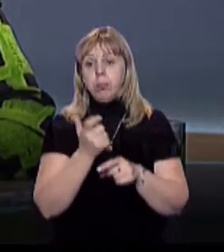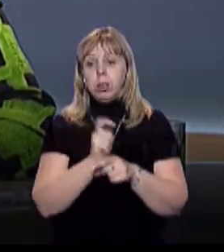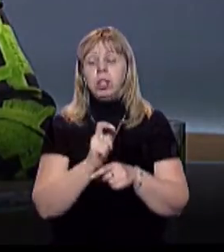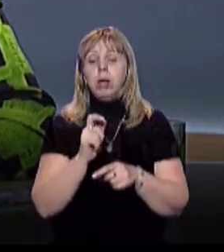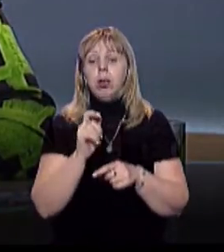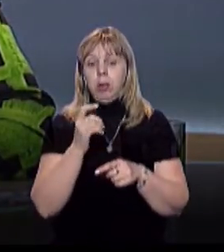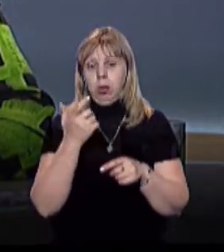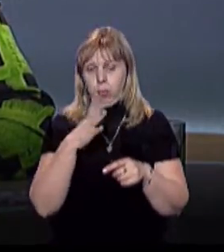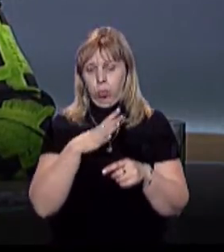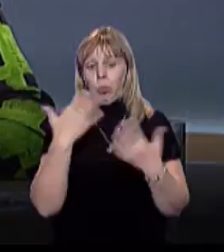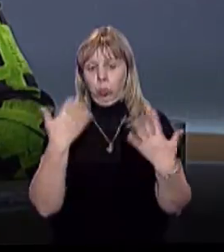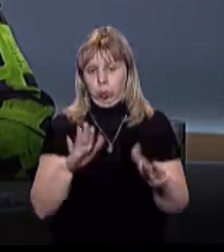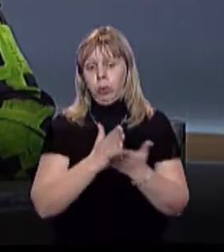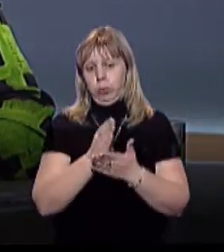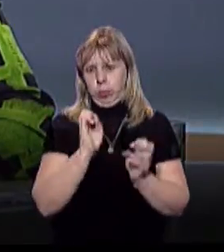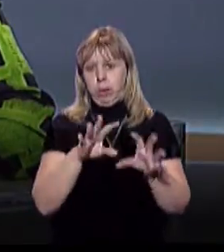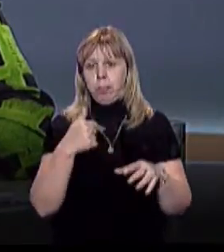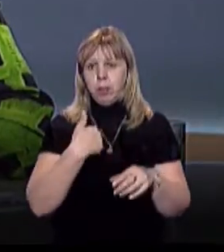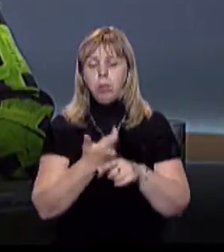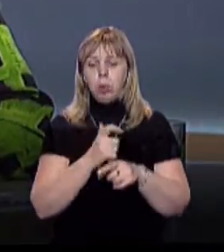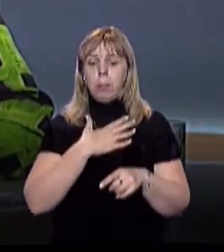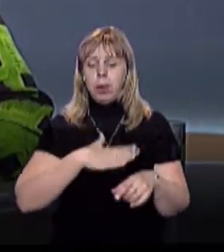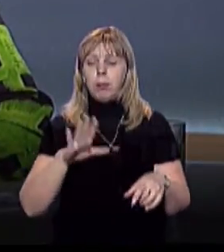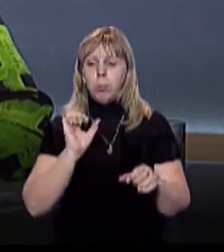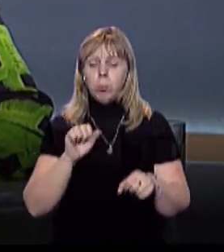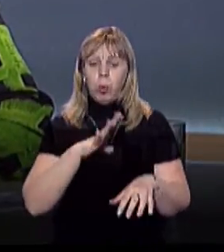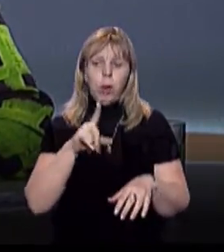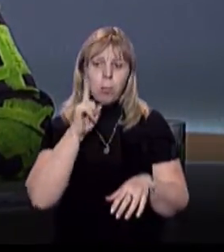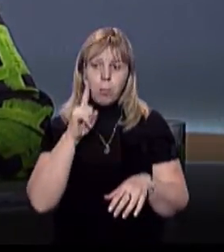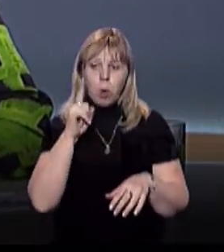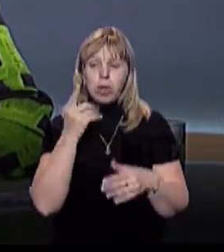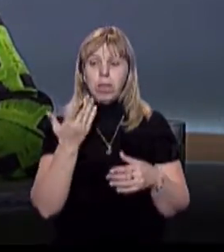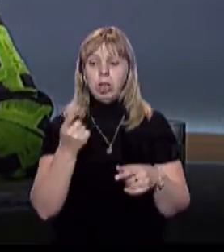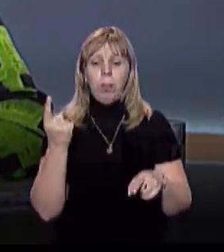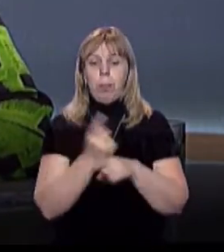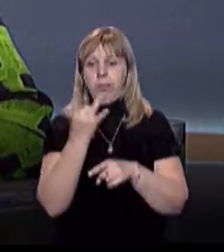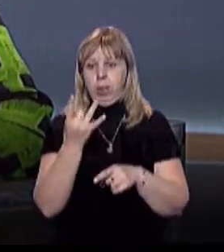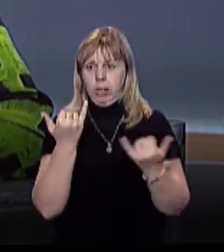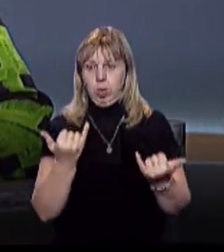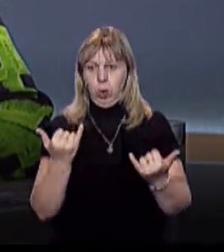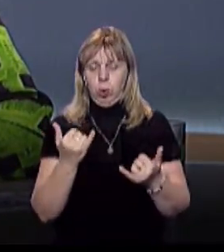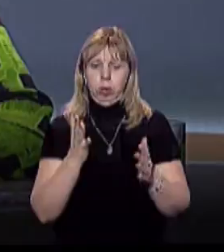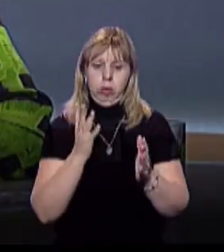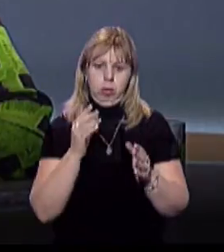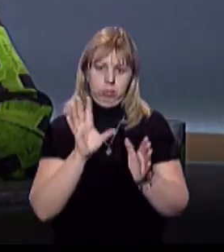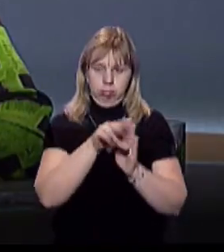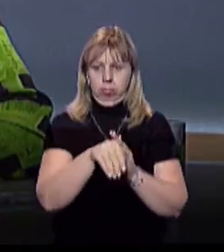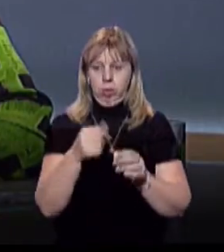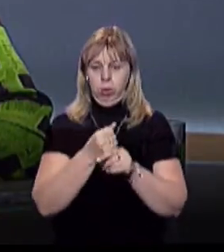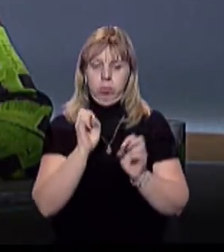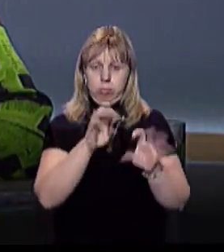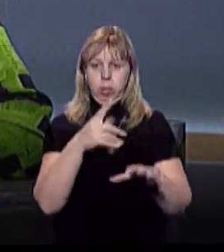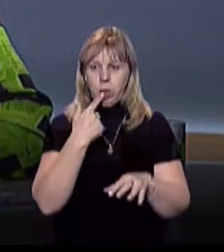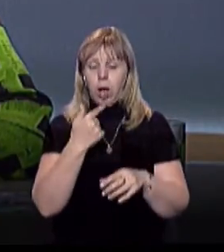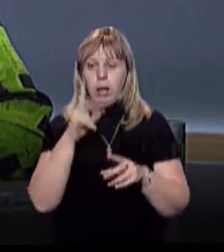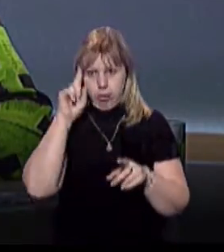вже здавали кров. Але було, мені приємно сказати, що була молодь і такі, що в перший раз сьогодні долучилися до донорства. Відомо